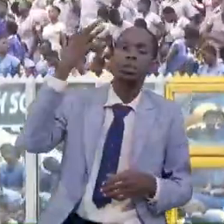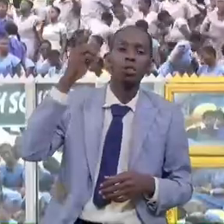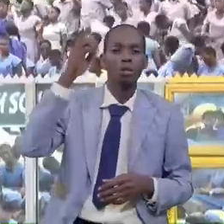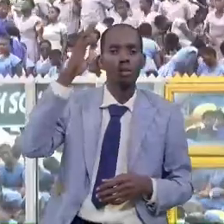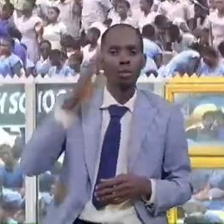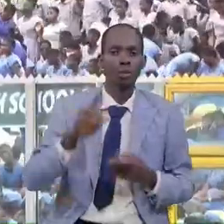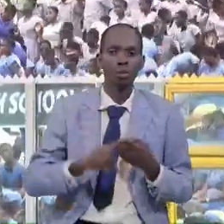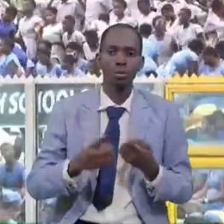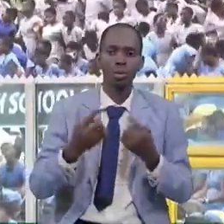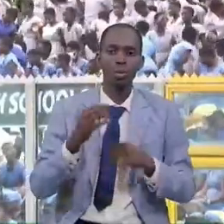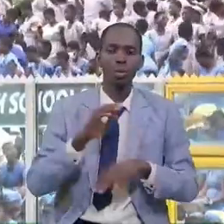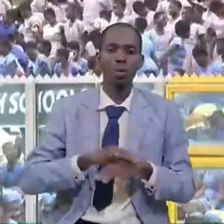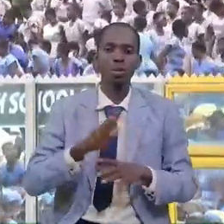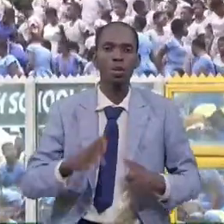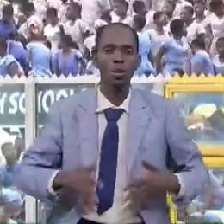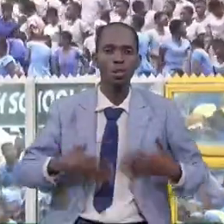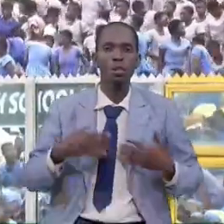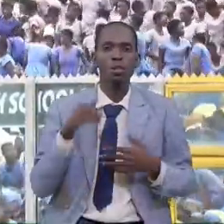ta vie, et tu veux